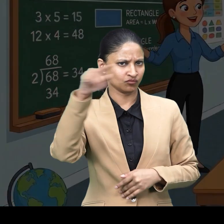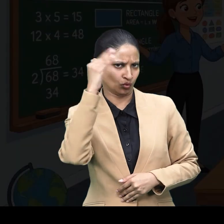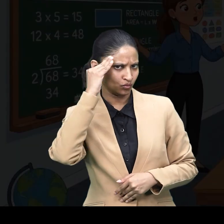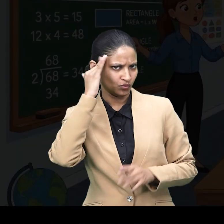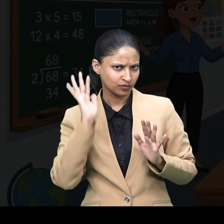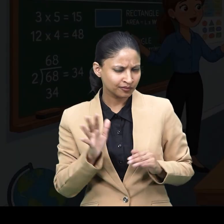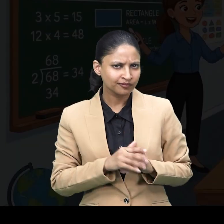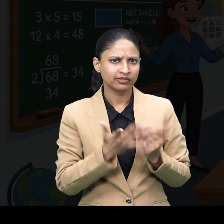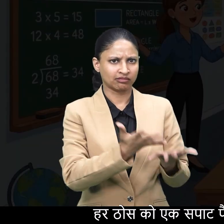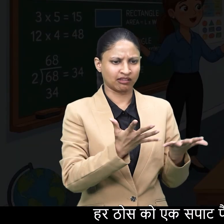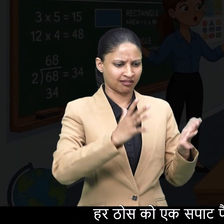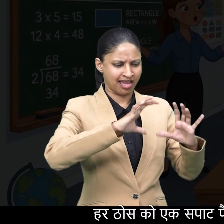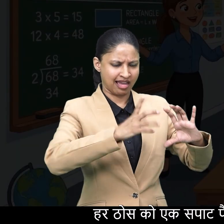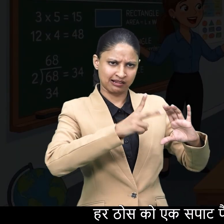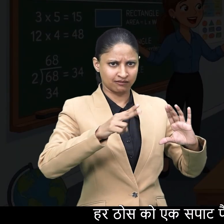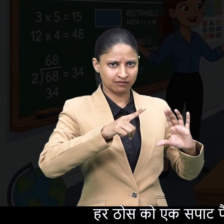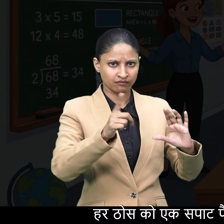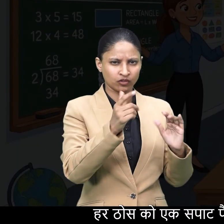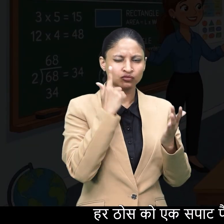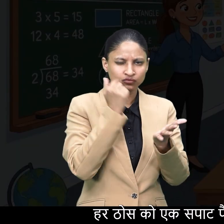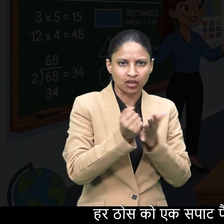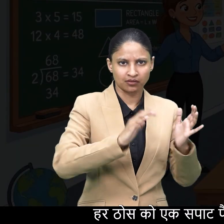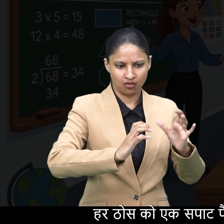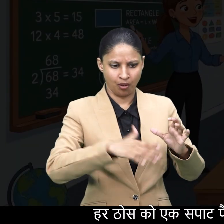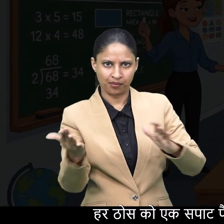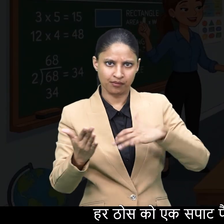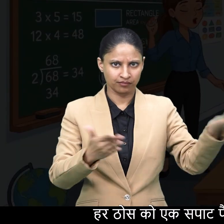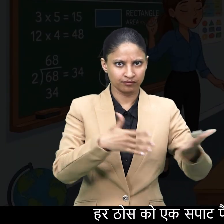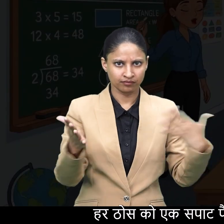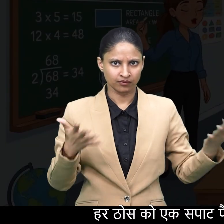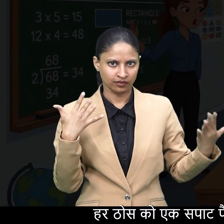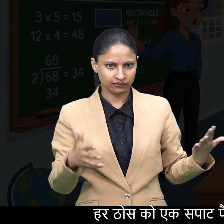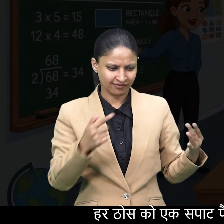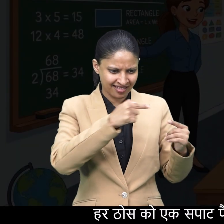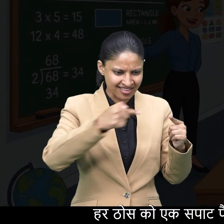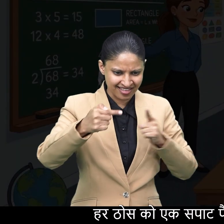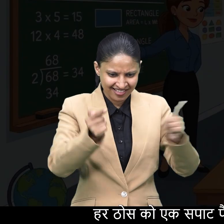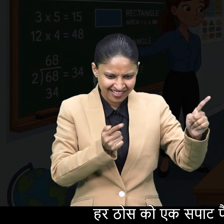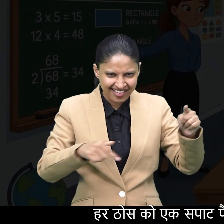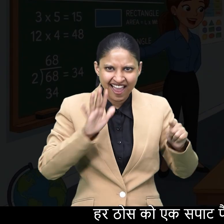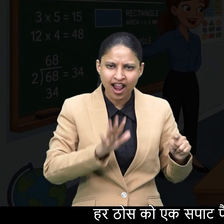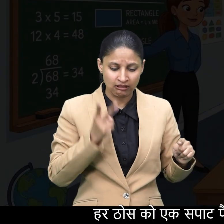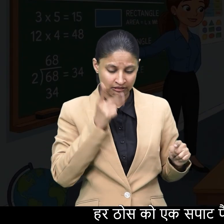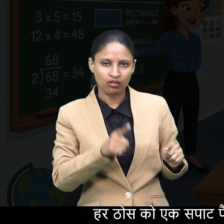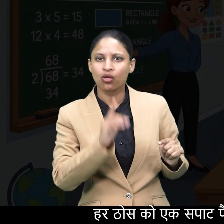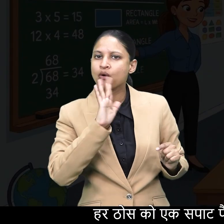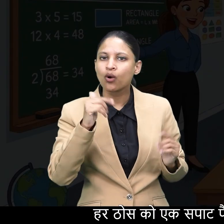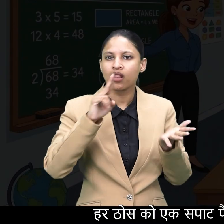क्या आप जानते हैं, हर ठोस को एक सपाट पैटर्न में खोला जा सकता है, जिसे नेट कहते हैं।